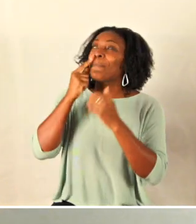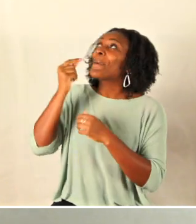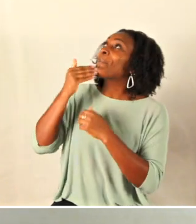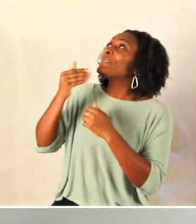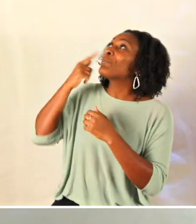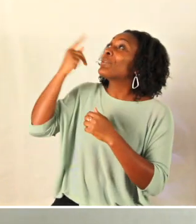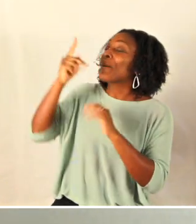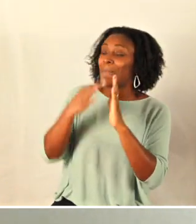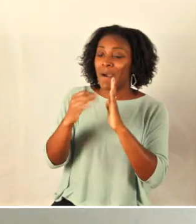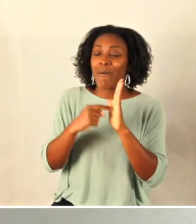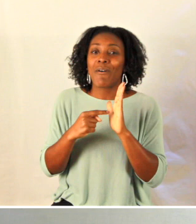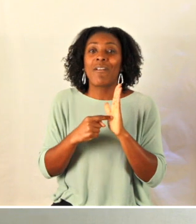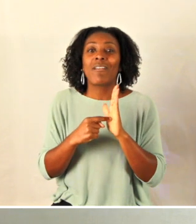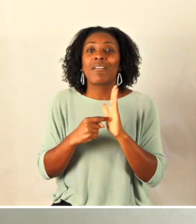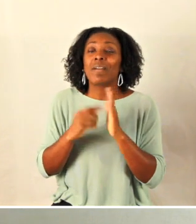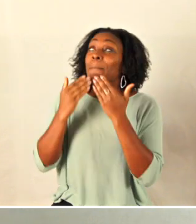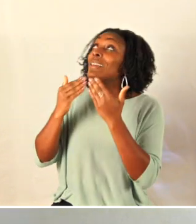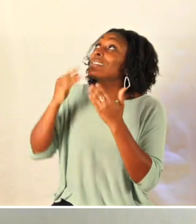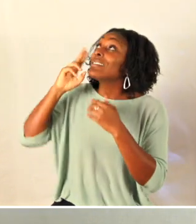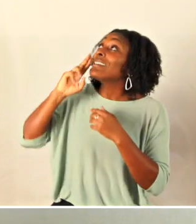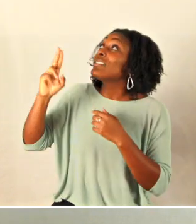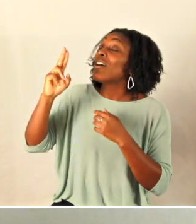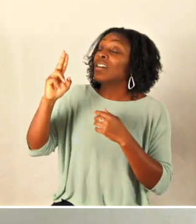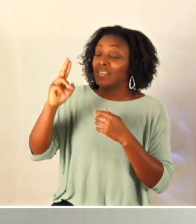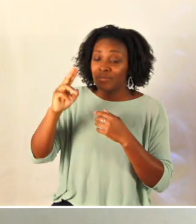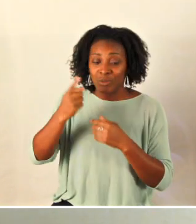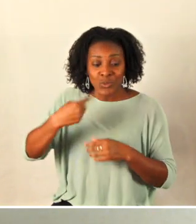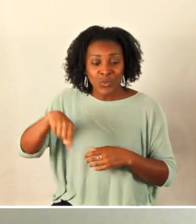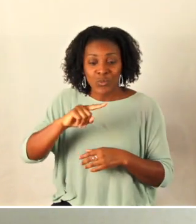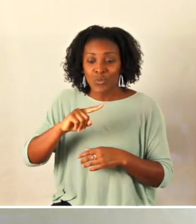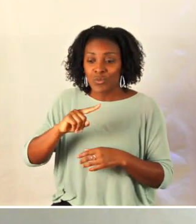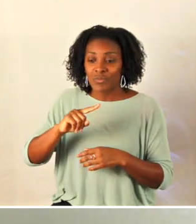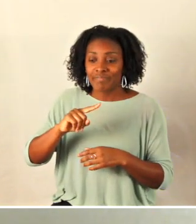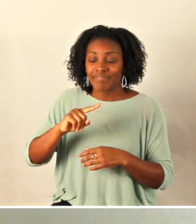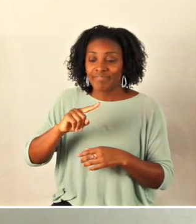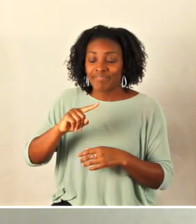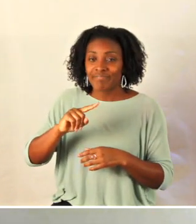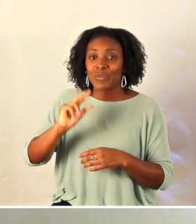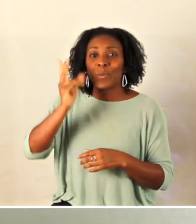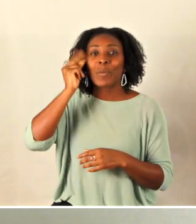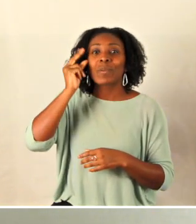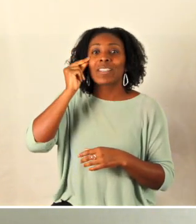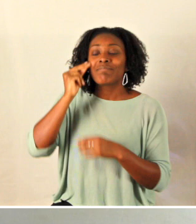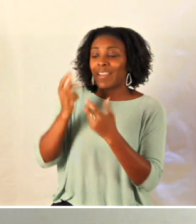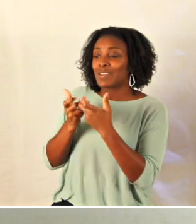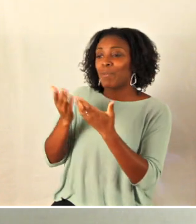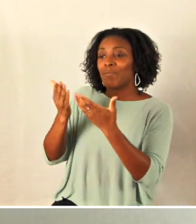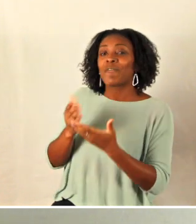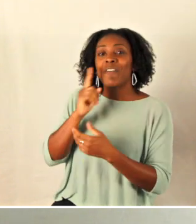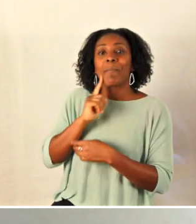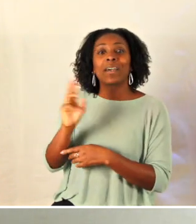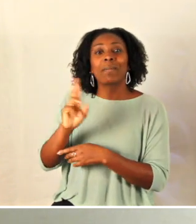parole. Merci parce que Seigneur, nous avons cet exemple de Rebecca qui a pris soin de ce serviteur,